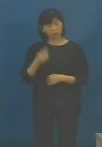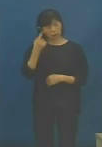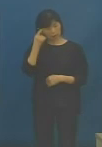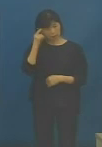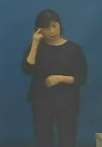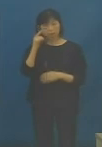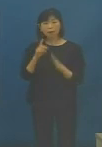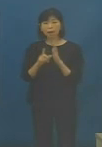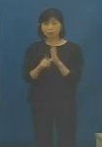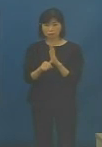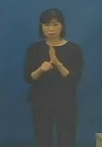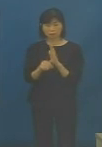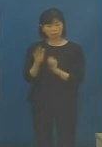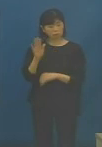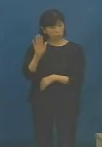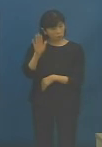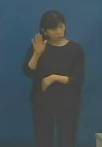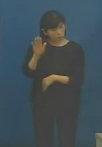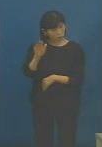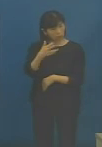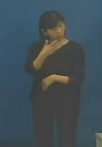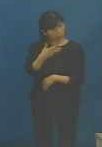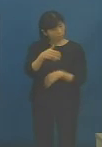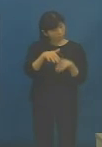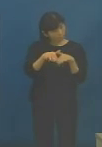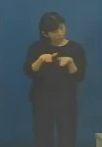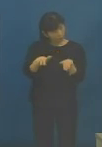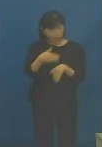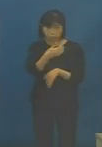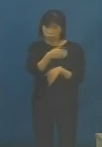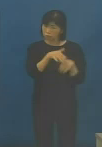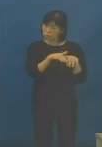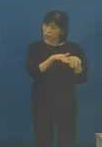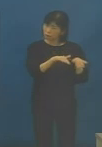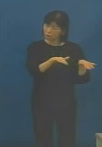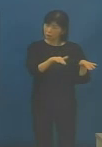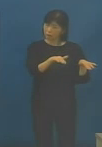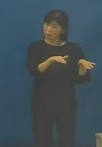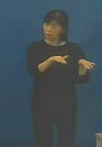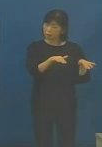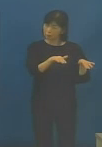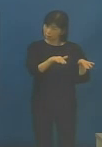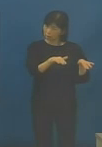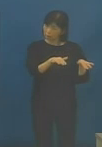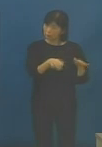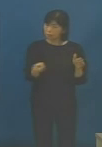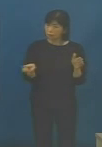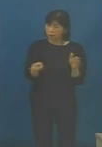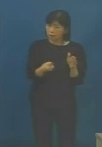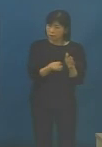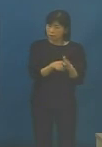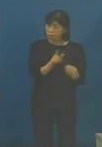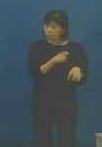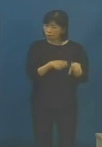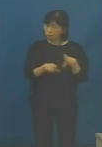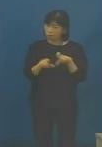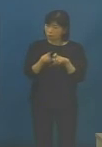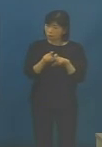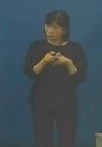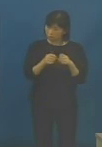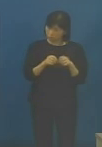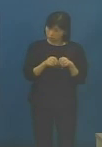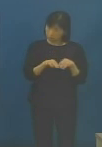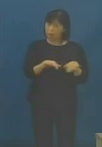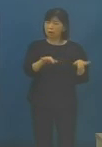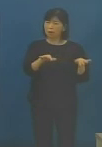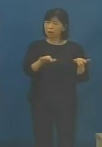と、今後も、第8波第9波ということが、今まで以上の規模で起こらないとは決して言えない